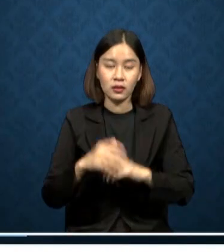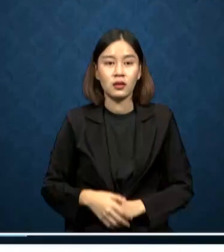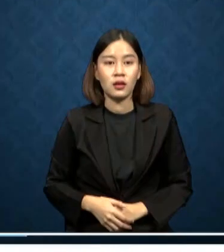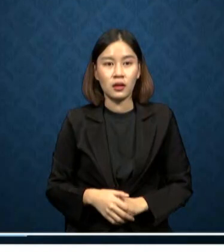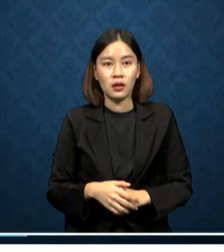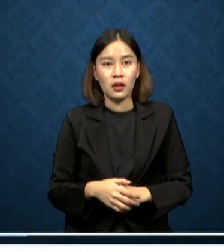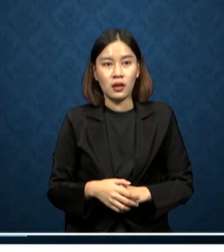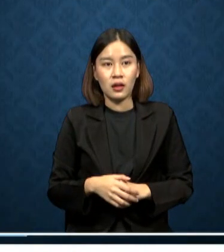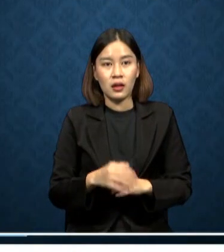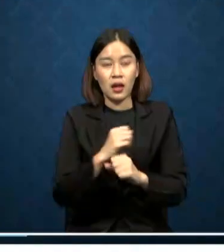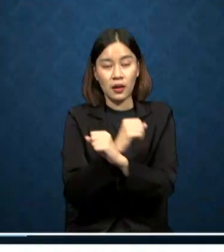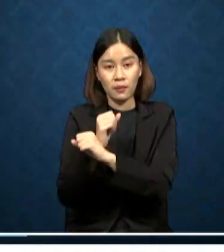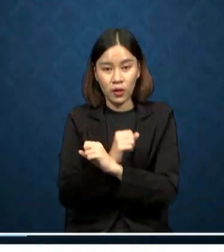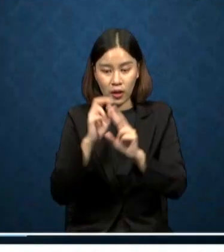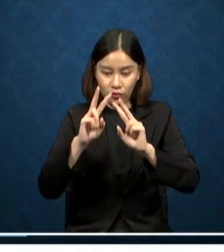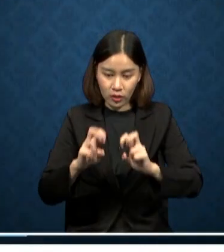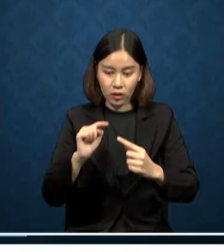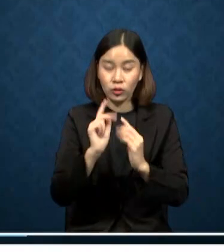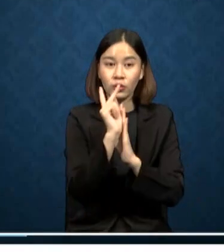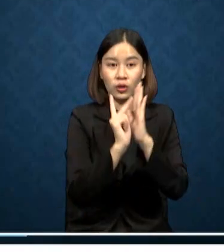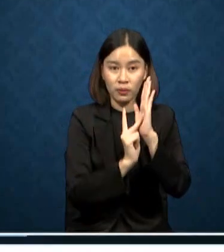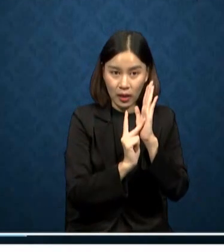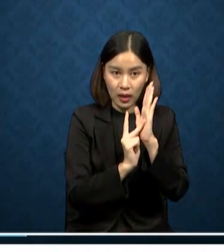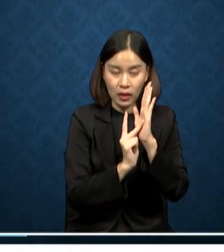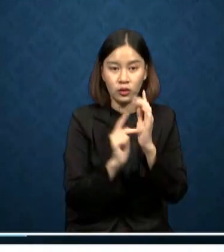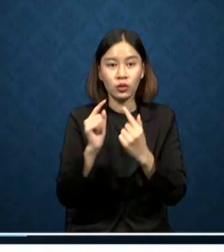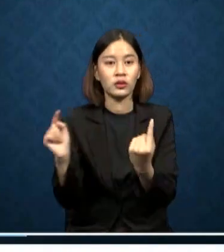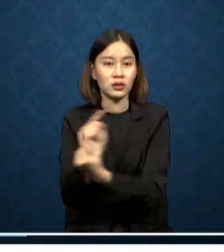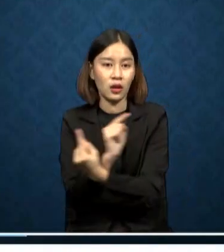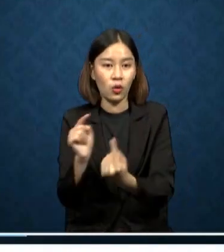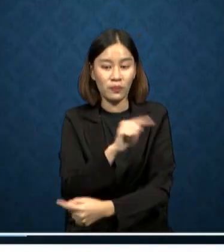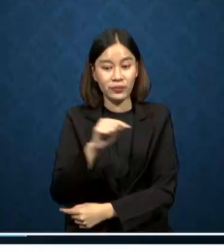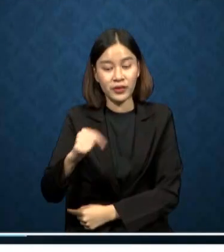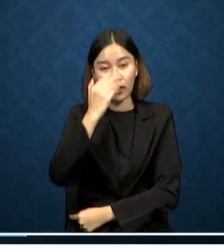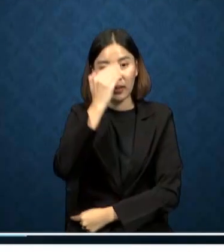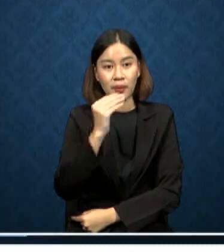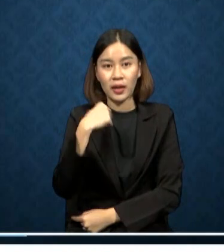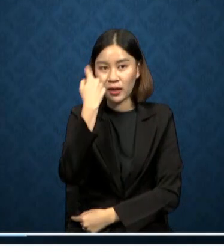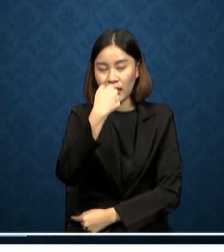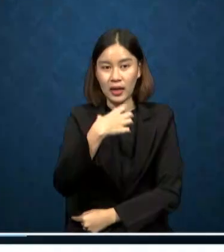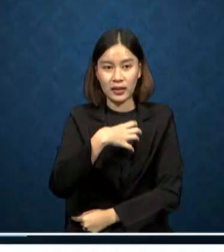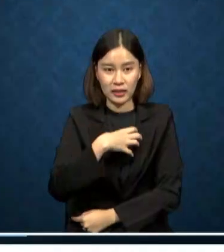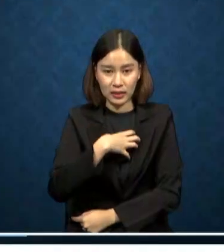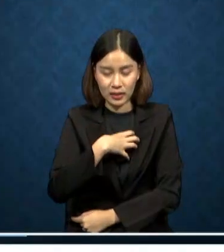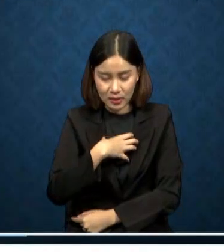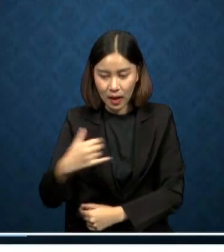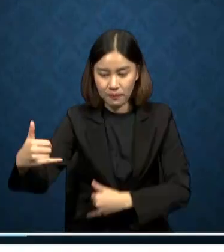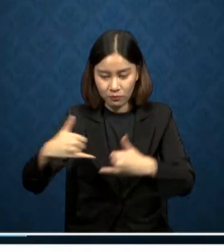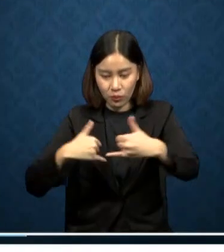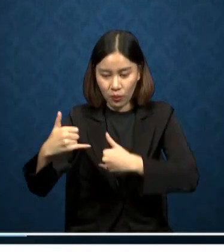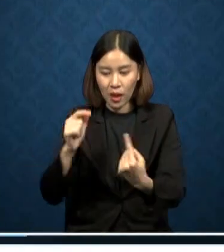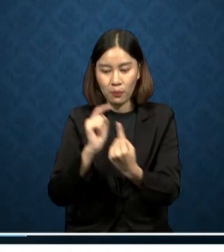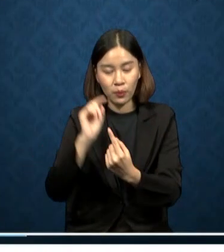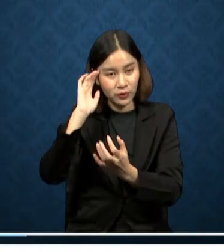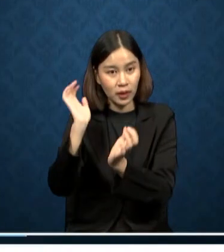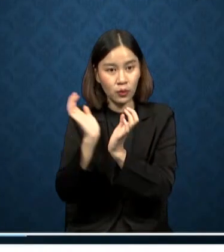มีความรดกุมทั้งมิตติกฐหมายและมิตติของสังคมเพื่อให้ผู้ที่ต้การมอบตัวกบเข้าสสังคม